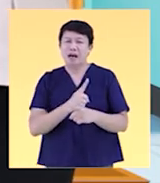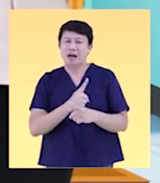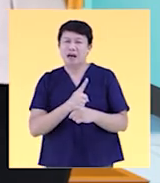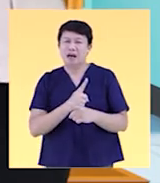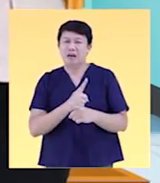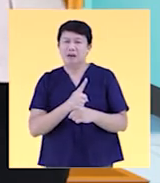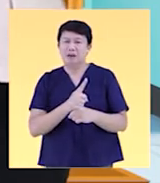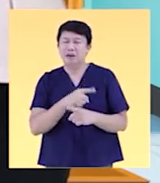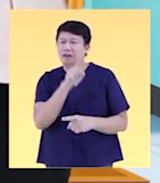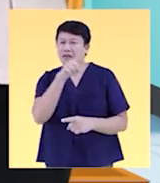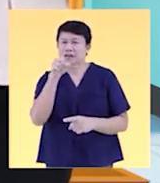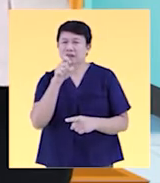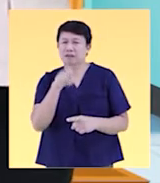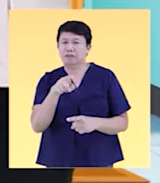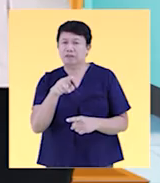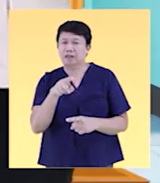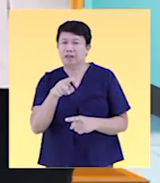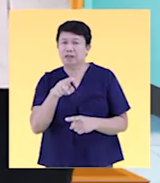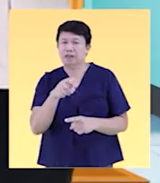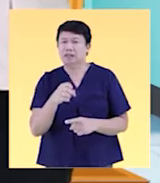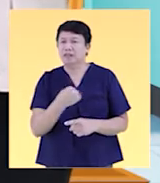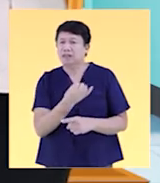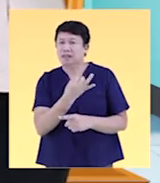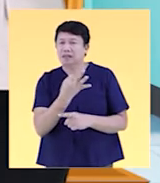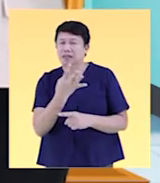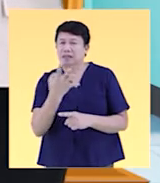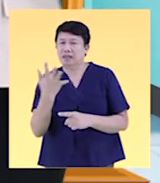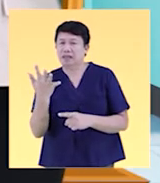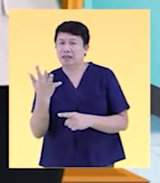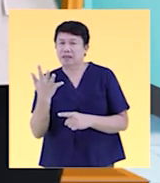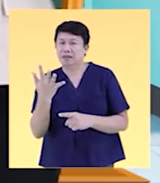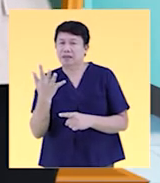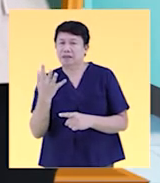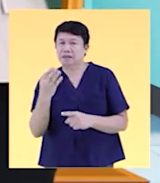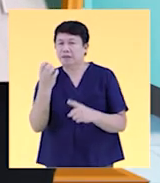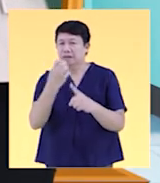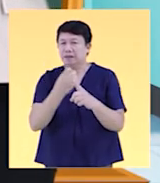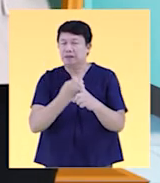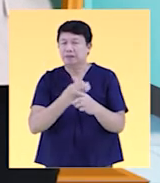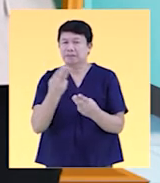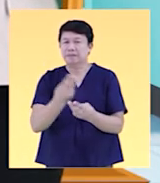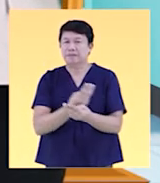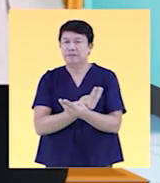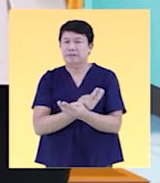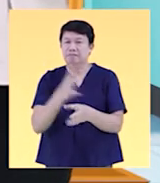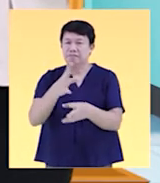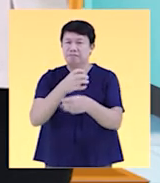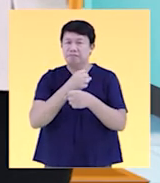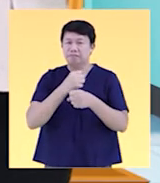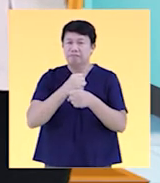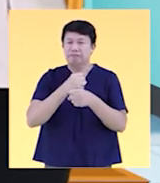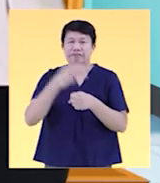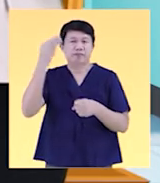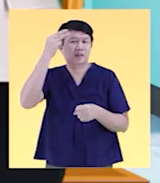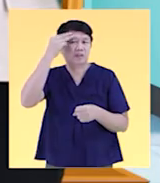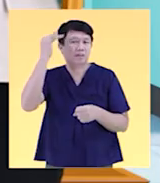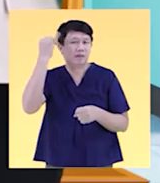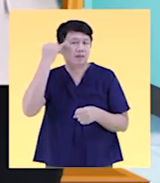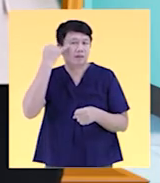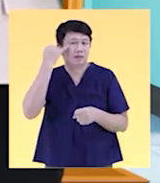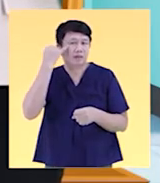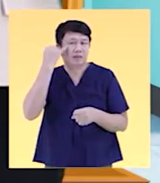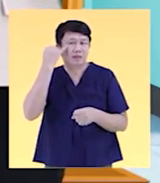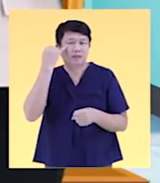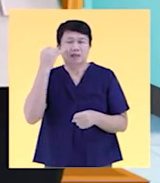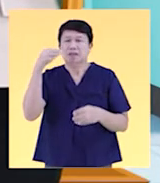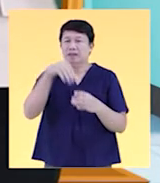Tama! Ang tinatanong ay, ilang piraso ng mangga ang napitas lahat ni Mang Jose sa